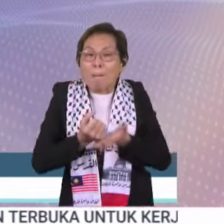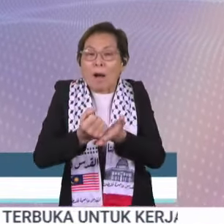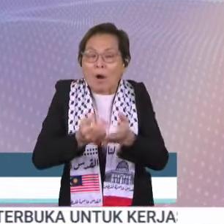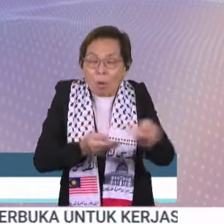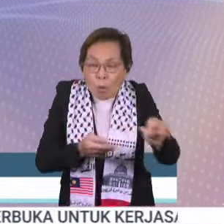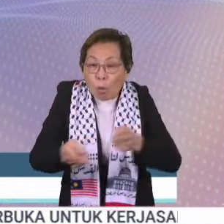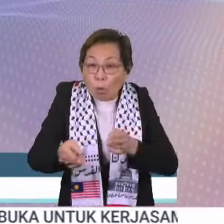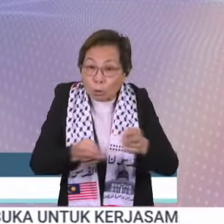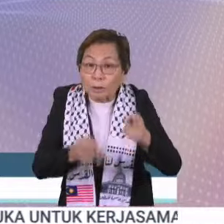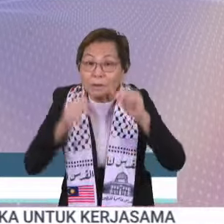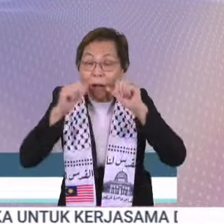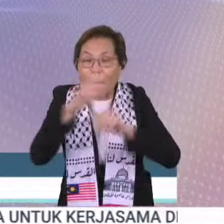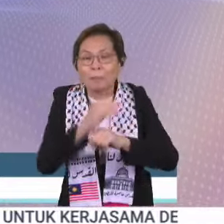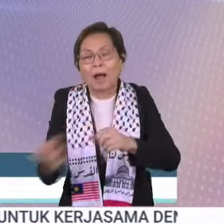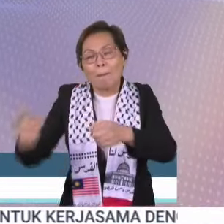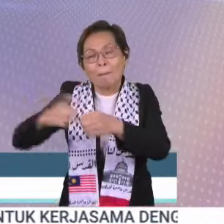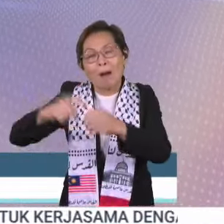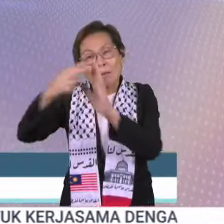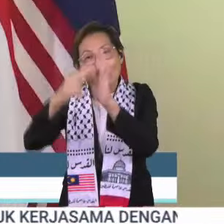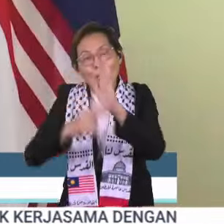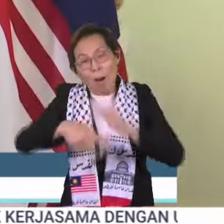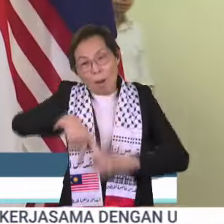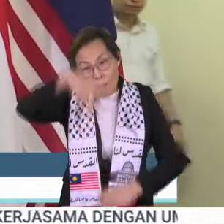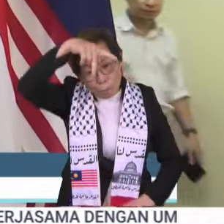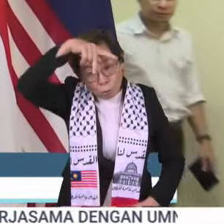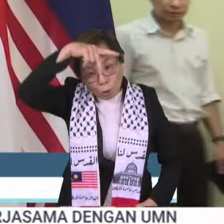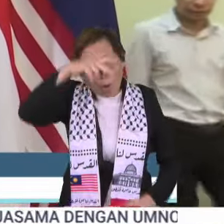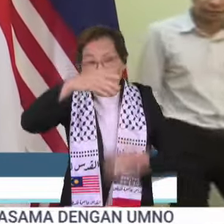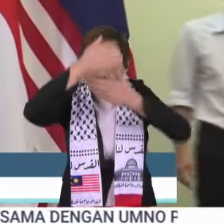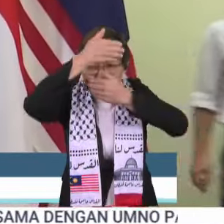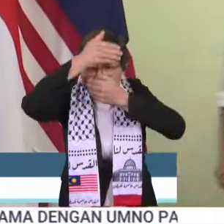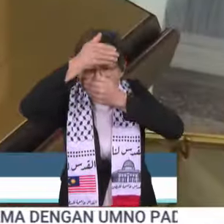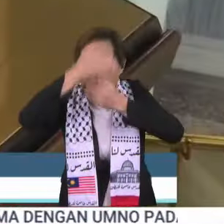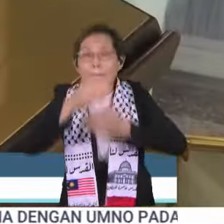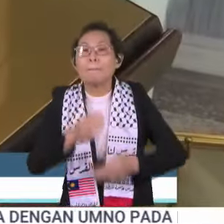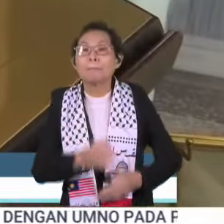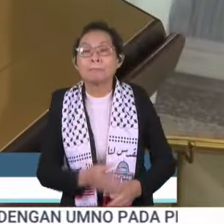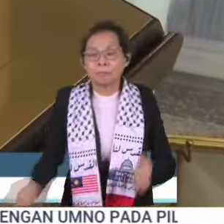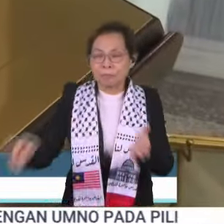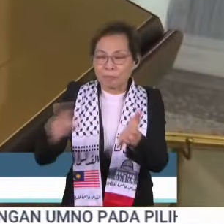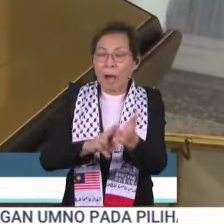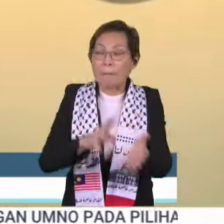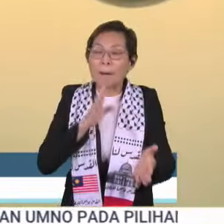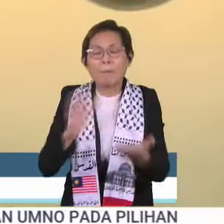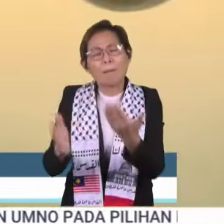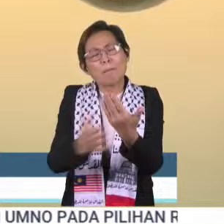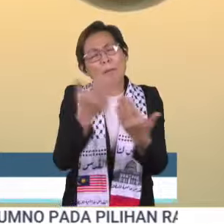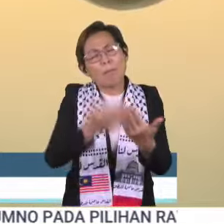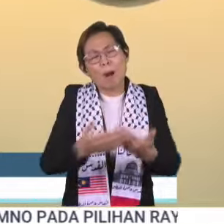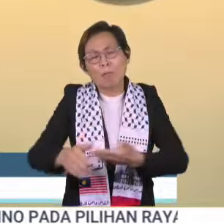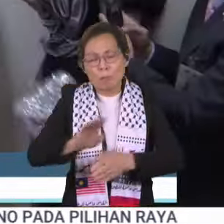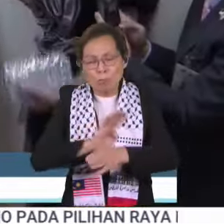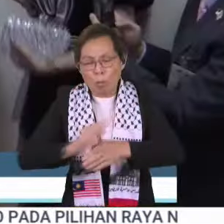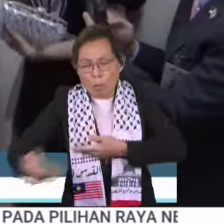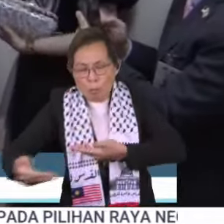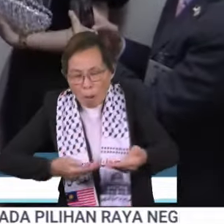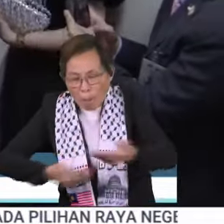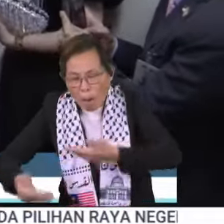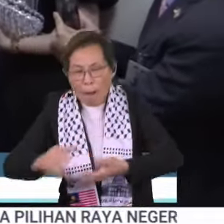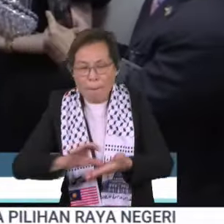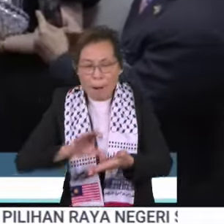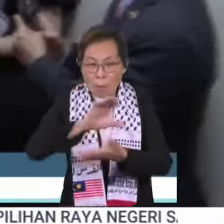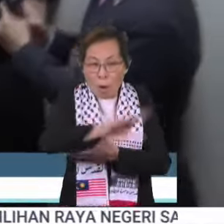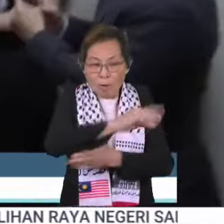hal undang-undang Putera Monaco Putera Albert 2 dalam kenyataan berkata ia sekaligus memudahkan hubungan perniagaan peluang